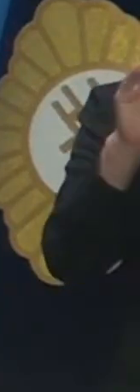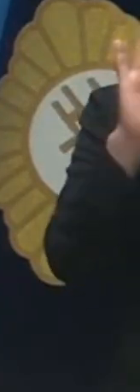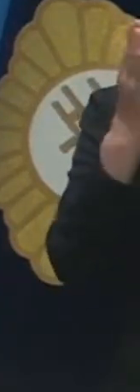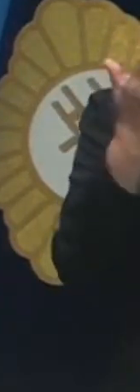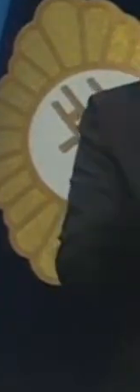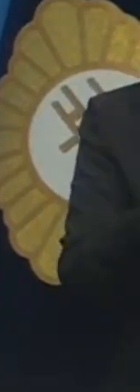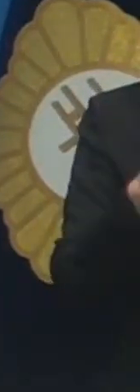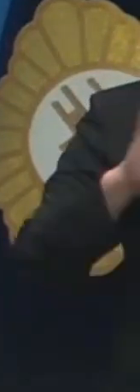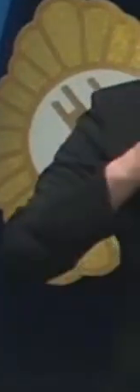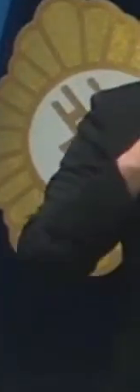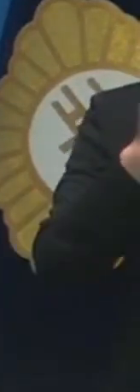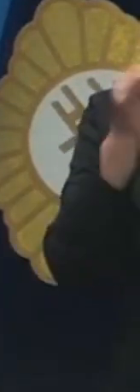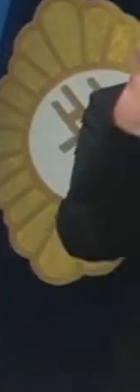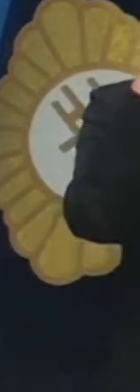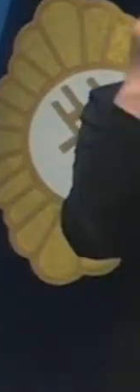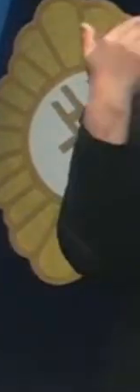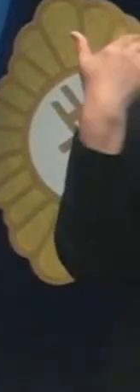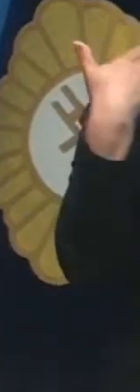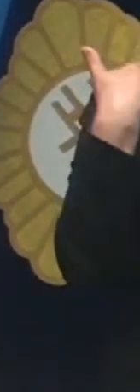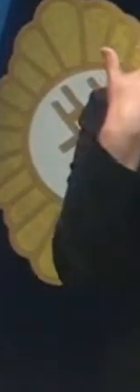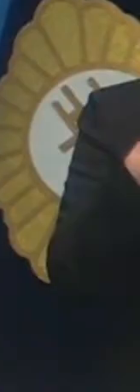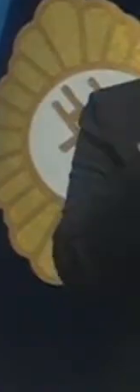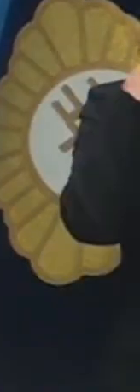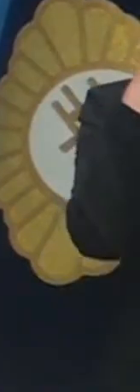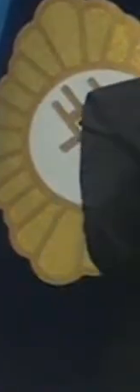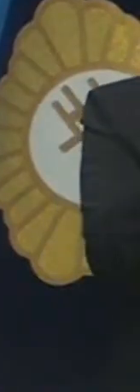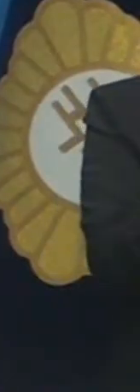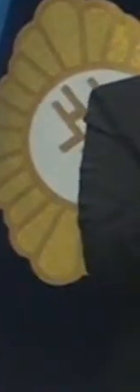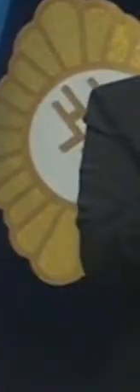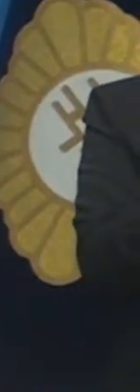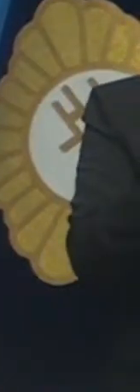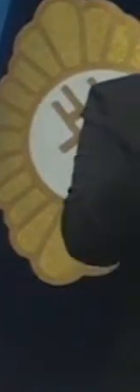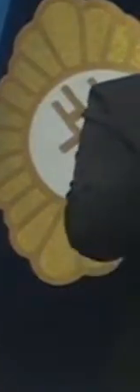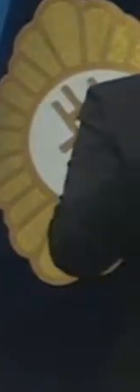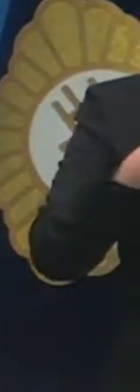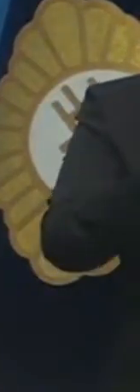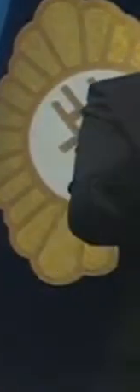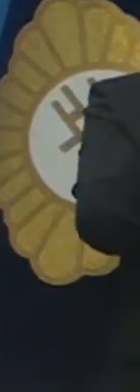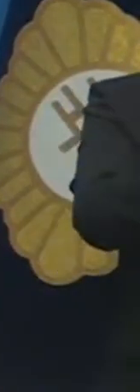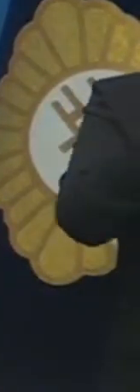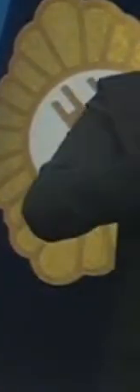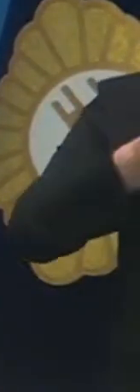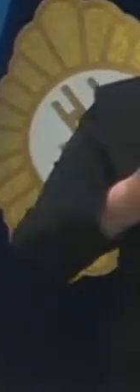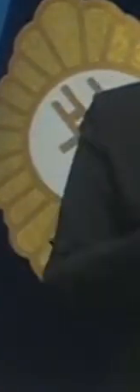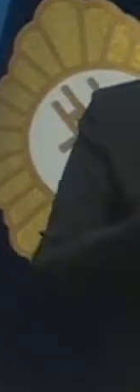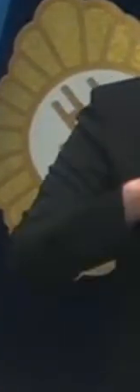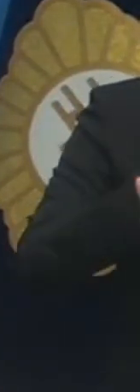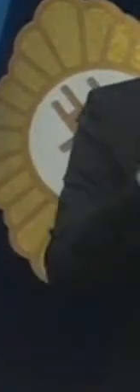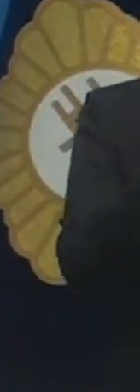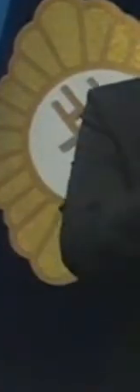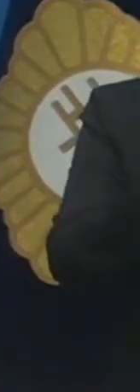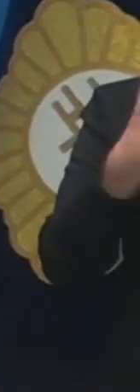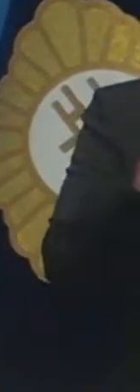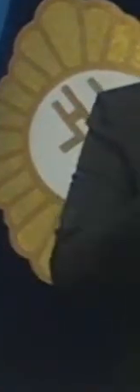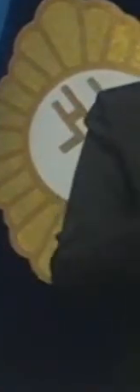국민대는 곧장 박사학위 취소 절차를 밟기 바랍니다. 국민의 이름으로